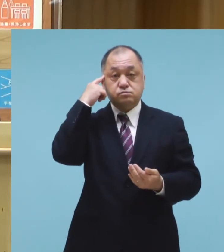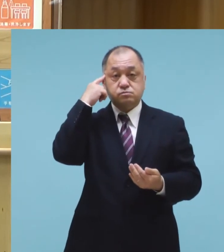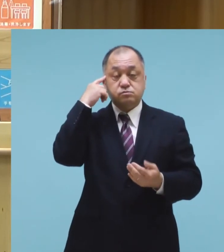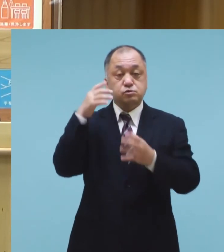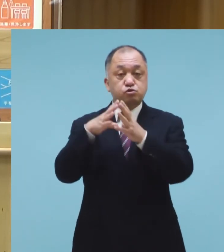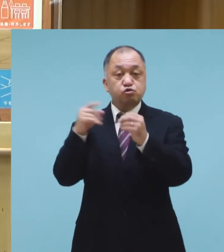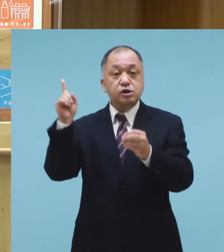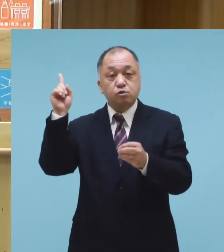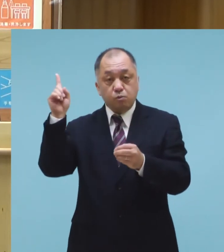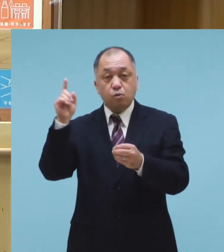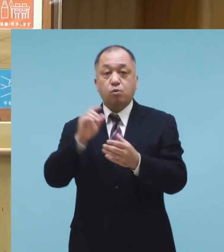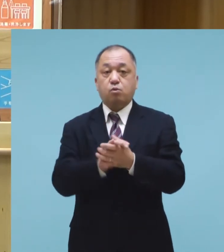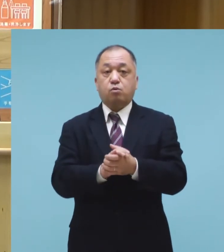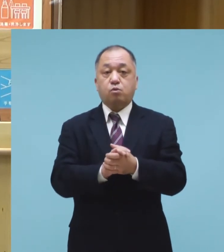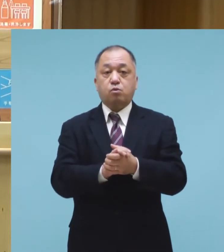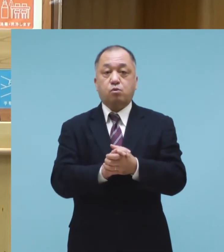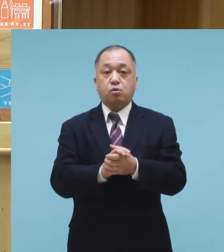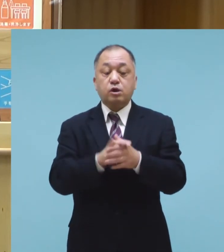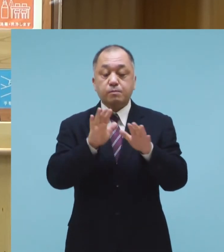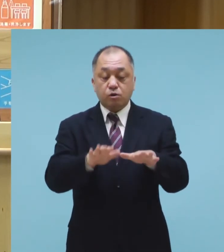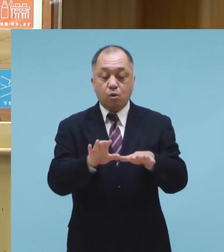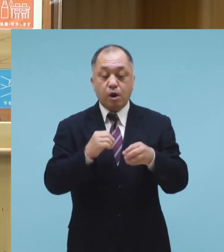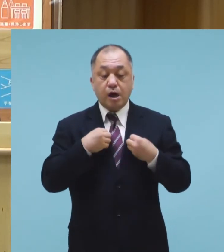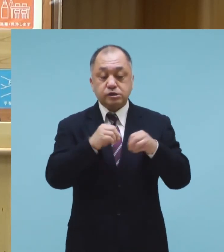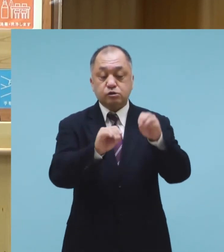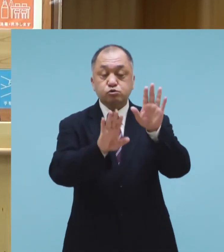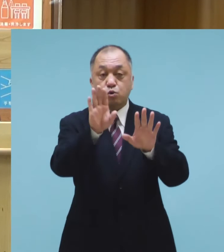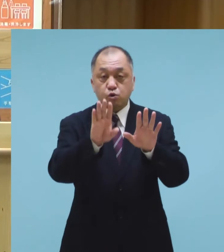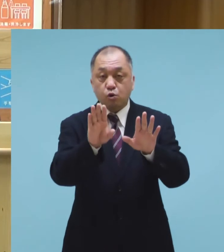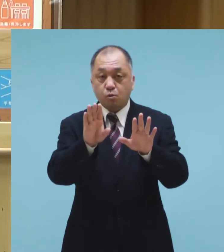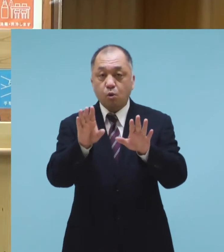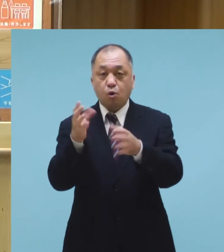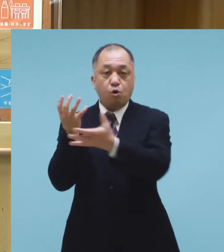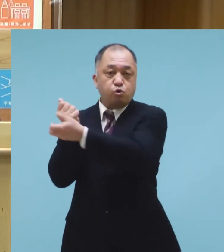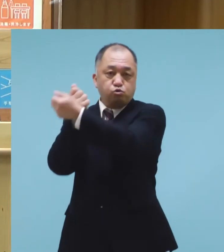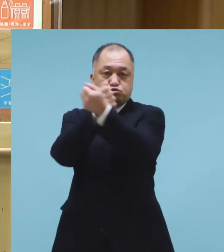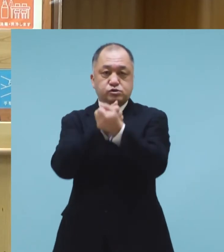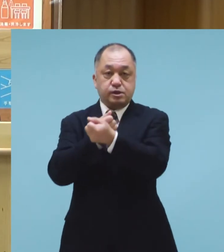ですね、そういった足元の状況などについては共有してます。